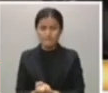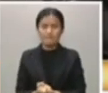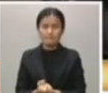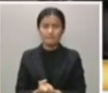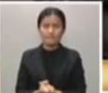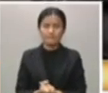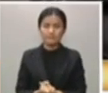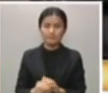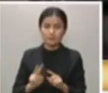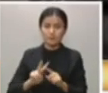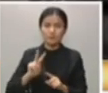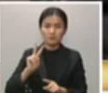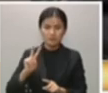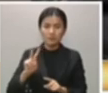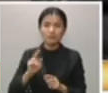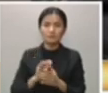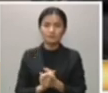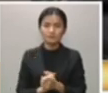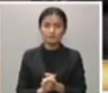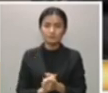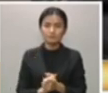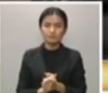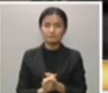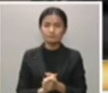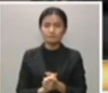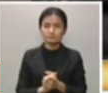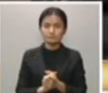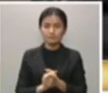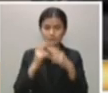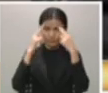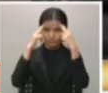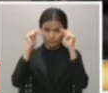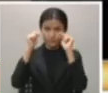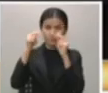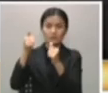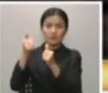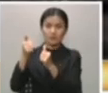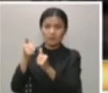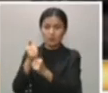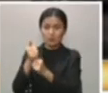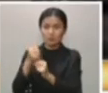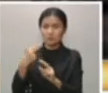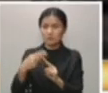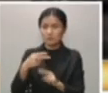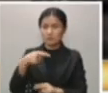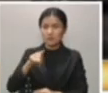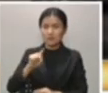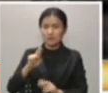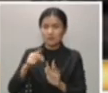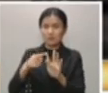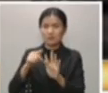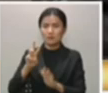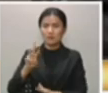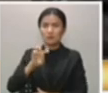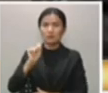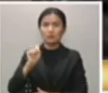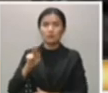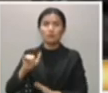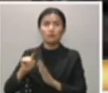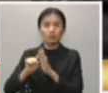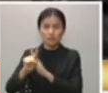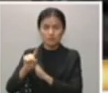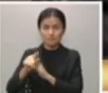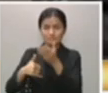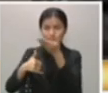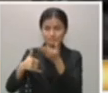2พลเอกประวิตรวงสุวรรณรองนายกรัฐมนตรีไม่มีความซื่อสัตย์สุจริตเป็นที่